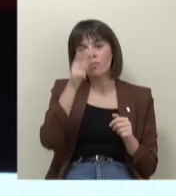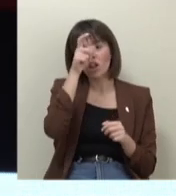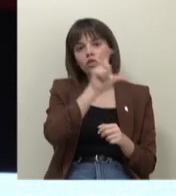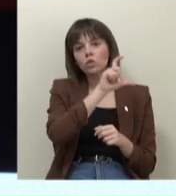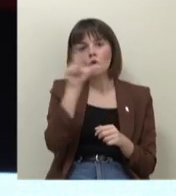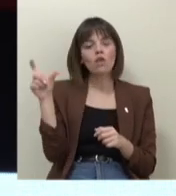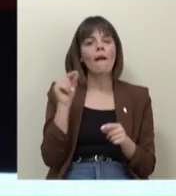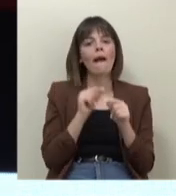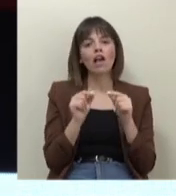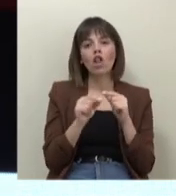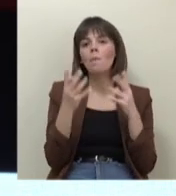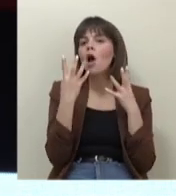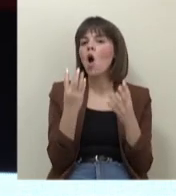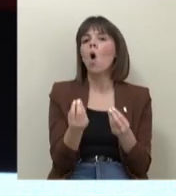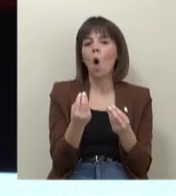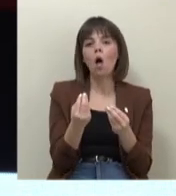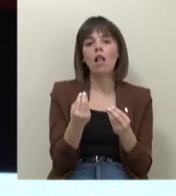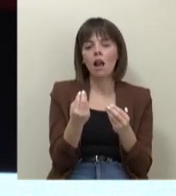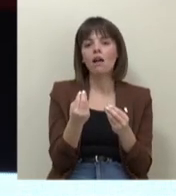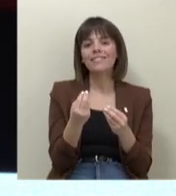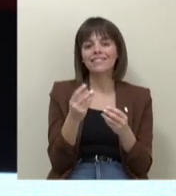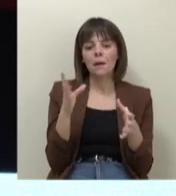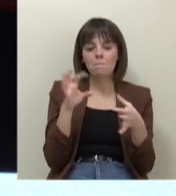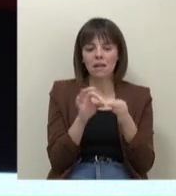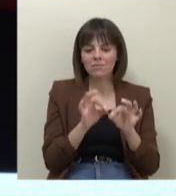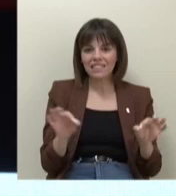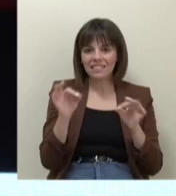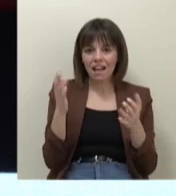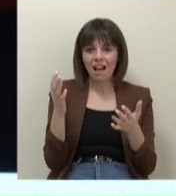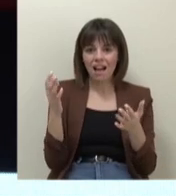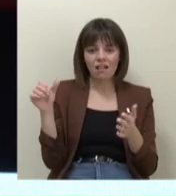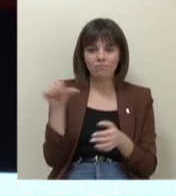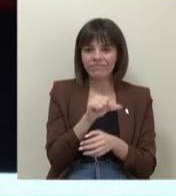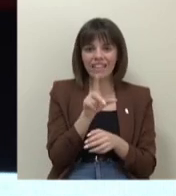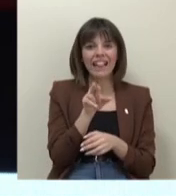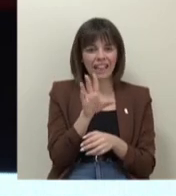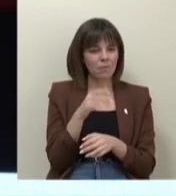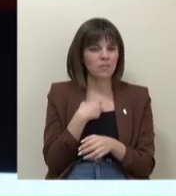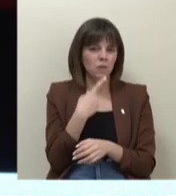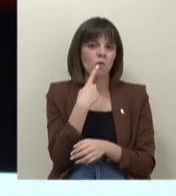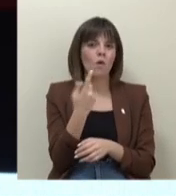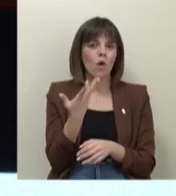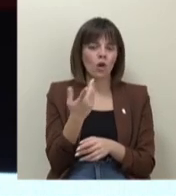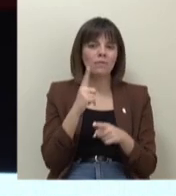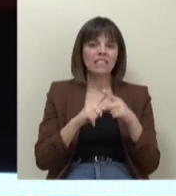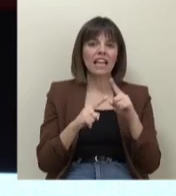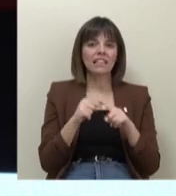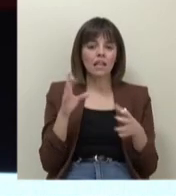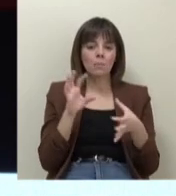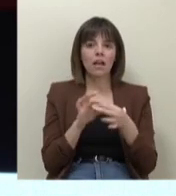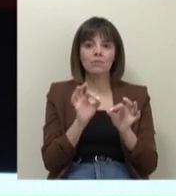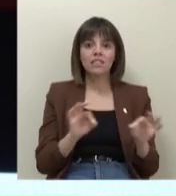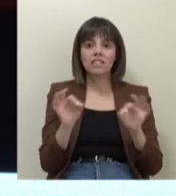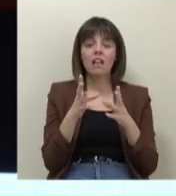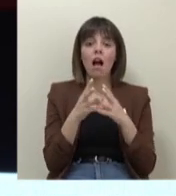Türkiye ekonomik olarak bağımsızlığını kaybettiği gibi iddia ediyorum, siyasi